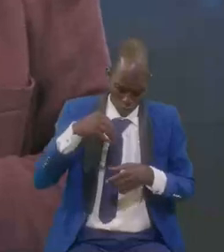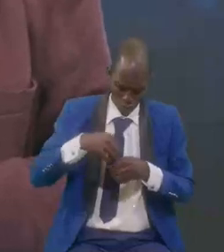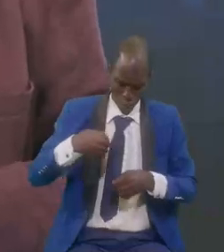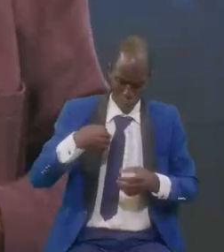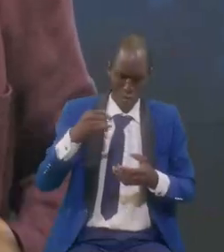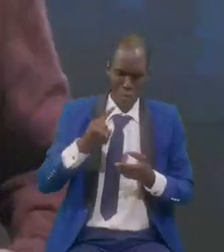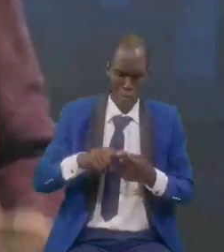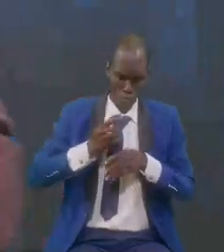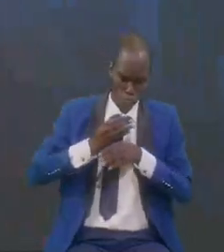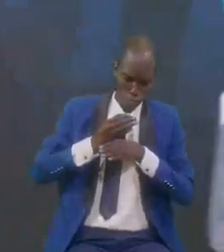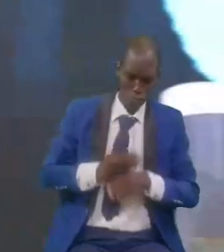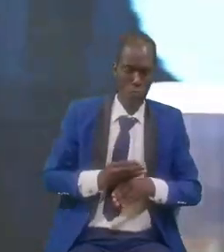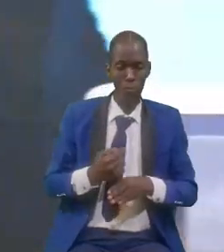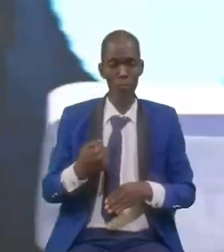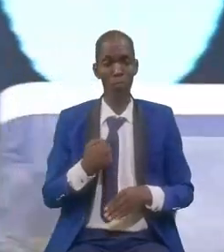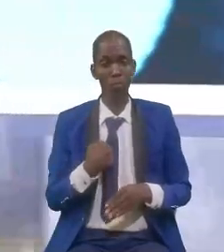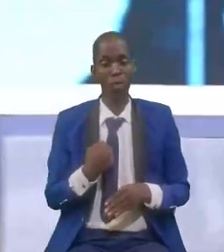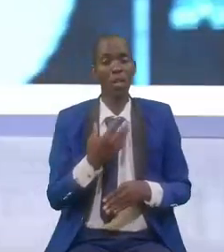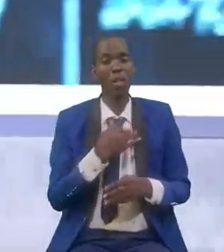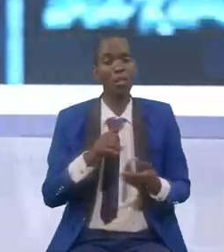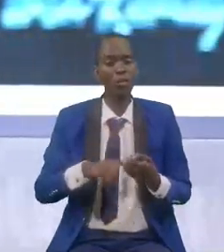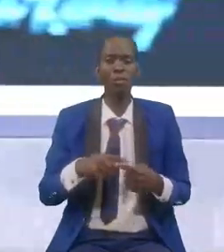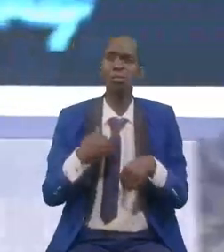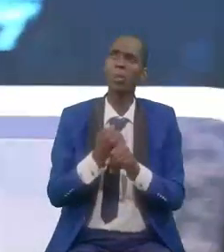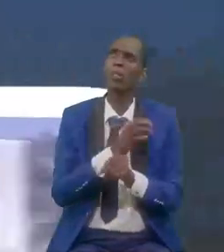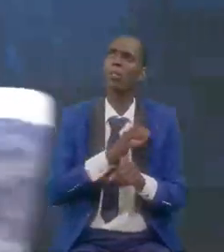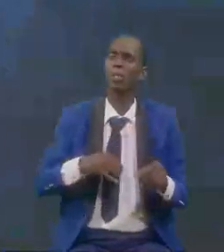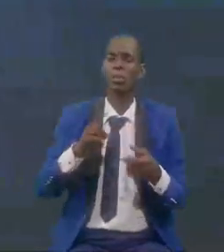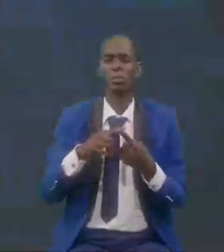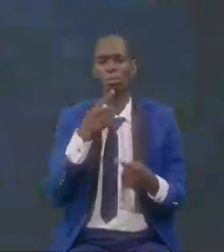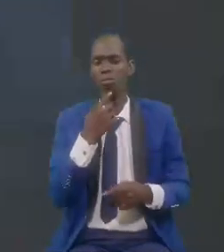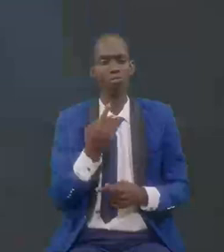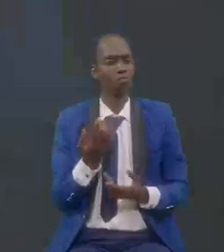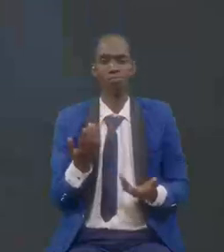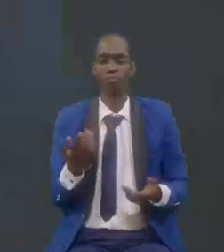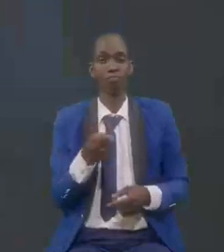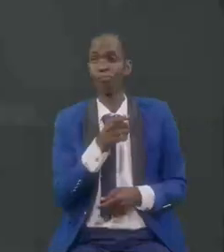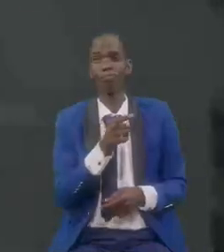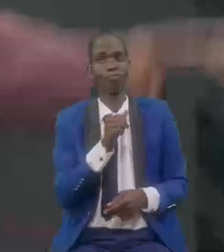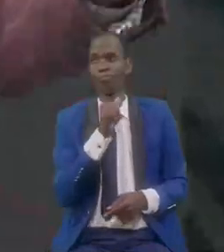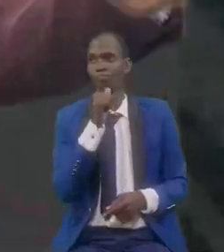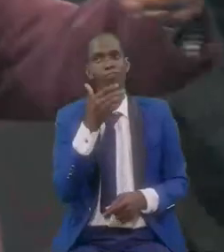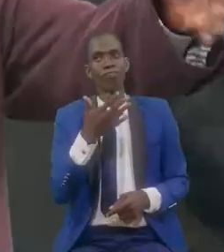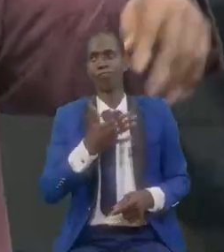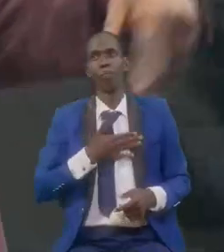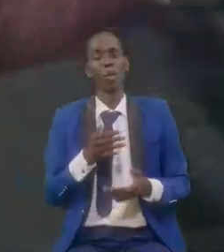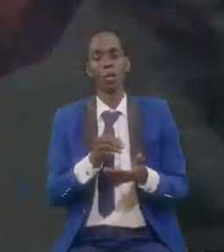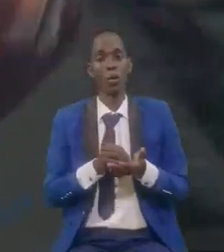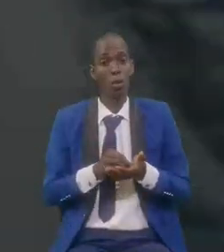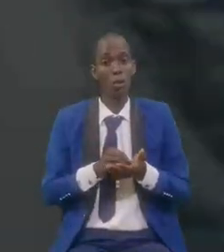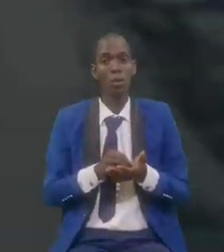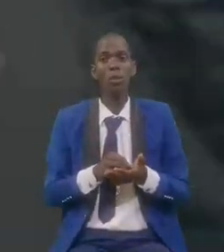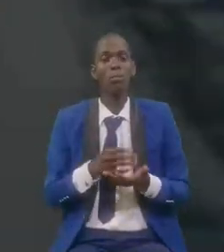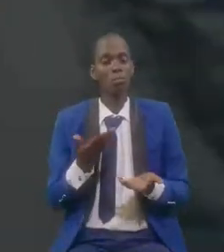qui va me disqualifier, et qu'il amènera à dire que il ne fait partie de mon